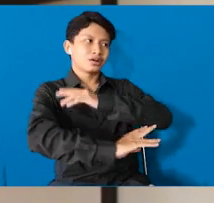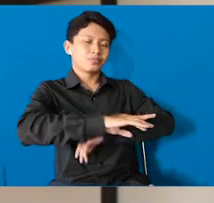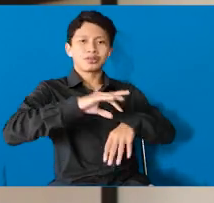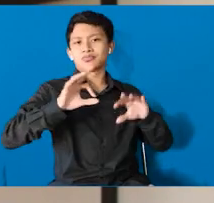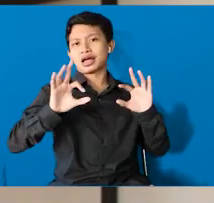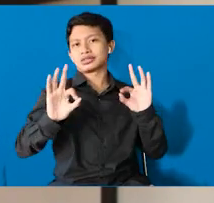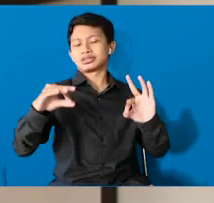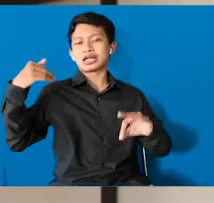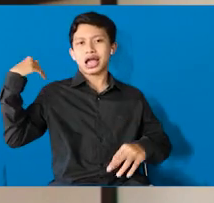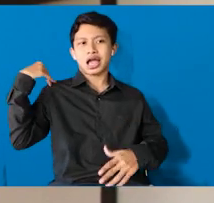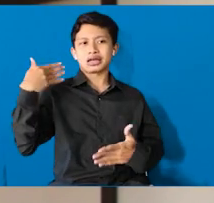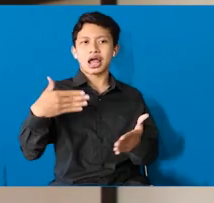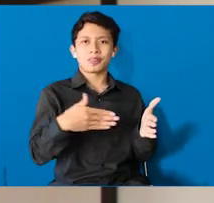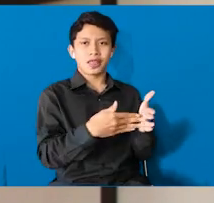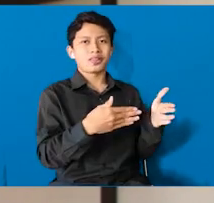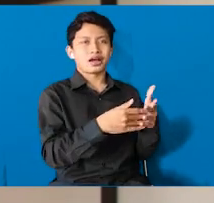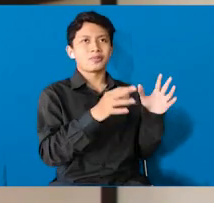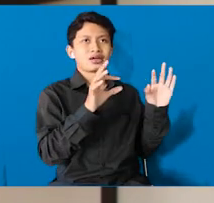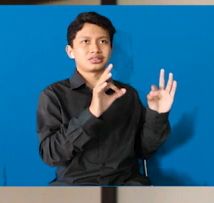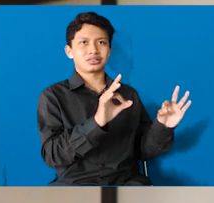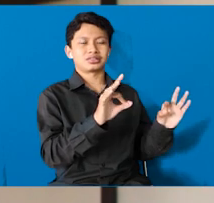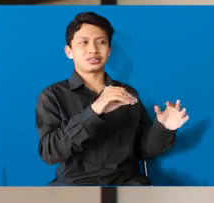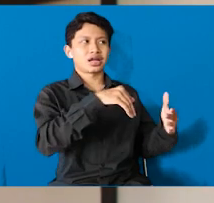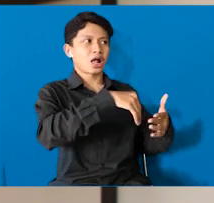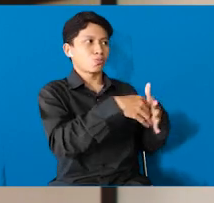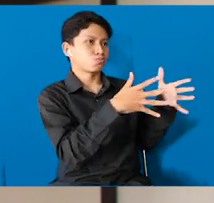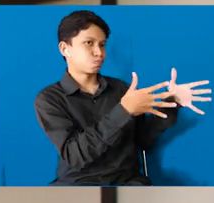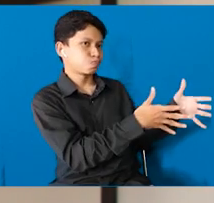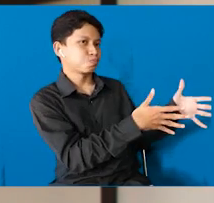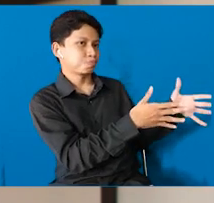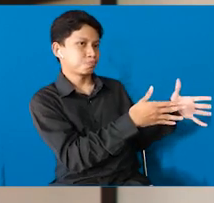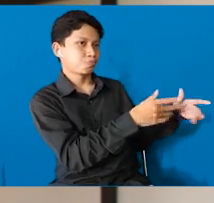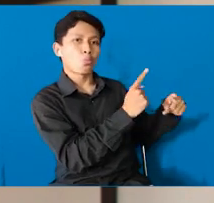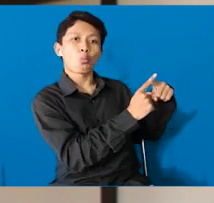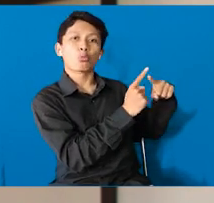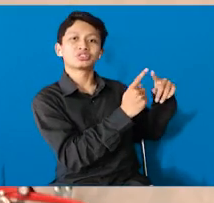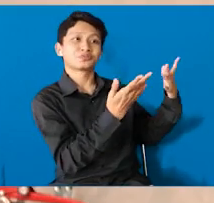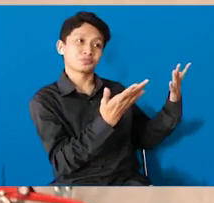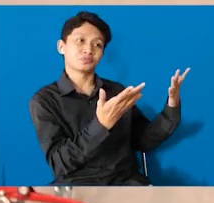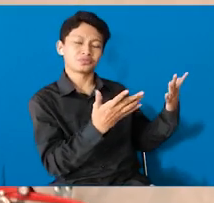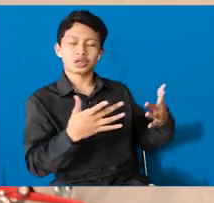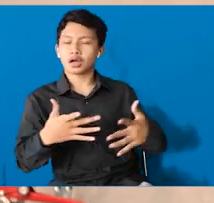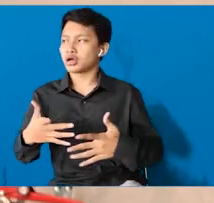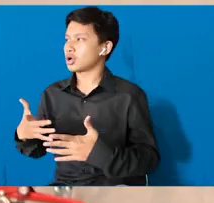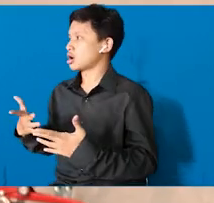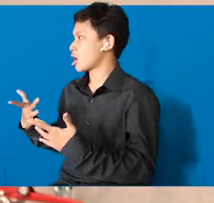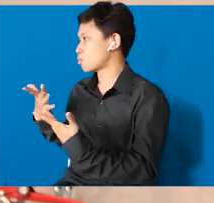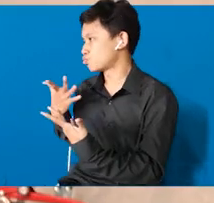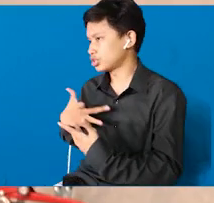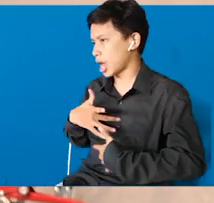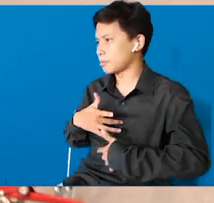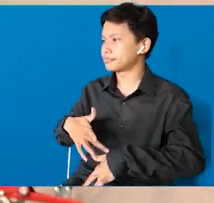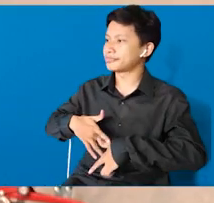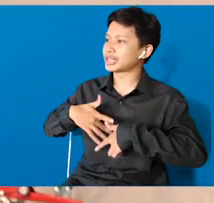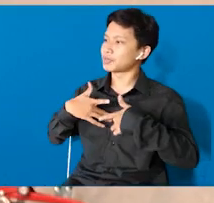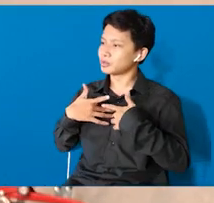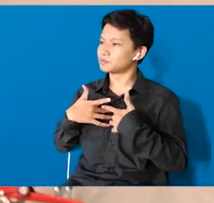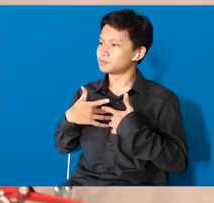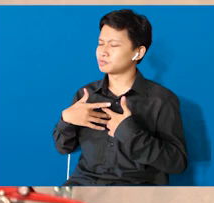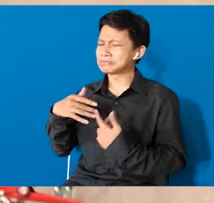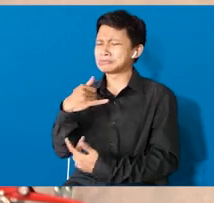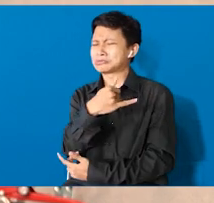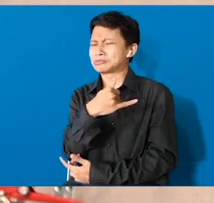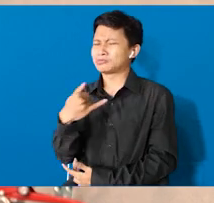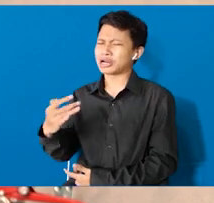ada tantangan, walaupun dari hal lainnya juga pada sisi positif. Apa Mas kira-kira ini? Mungkin yang pertama kan masih minimnya